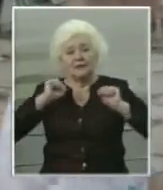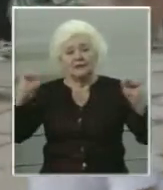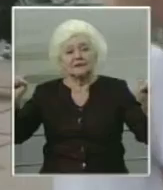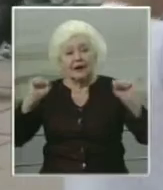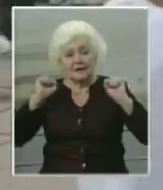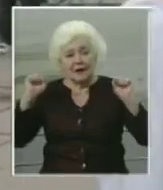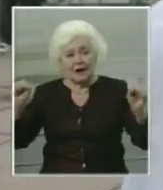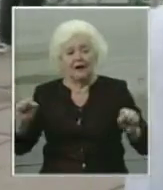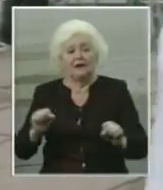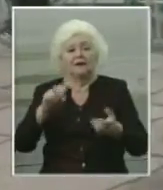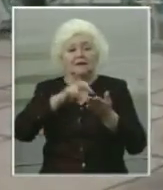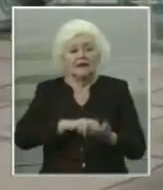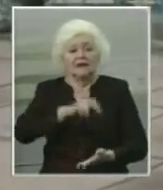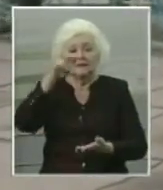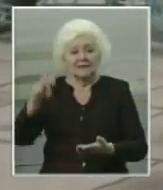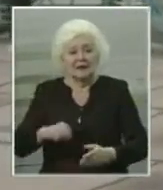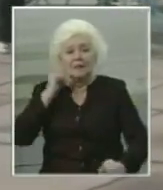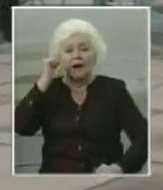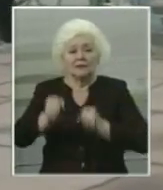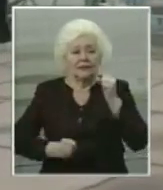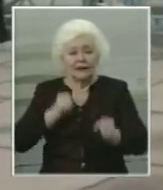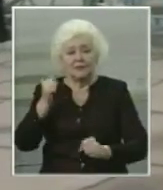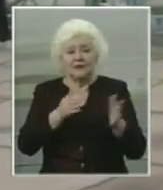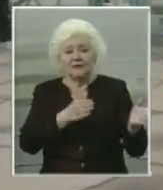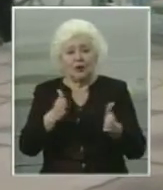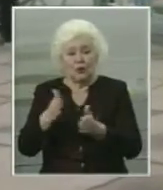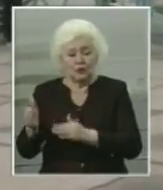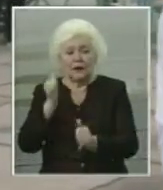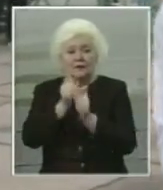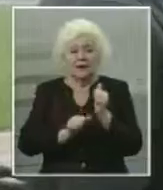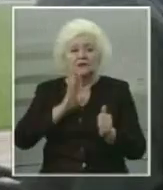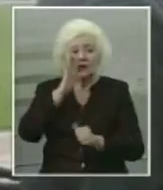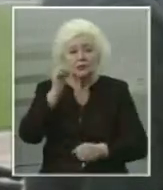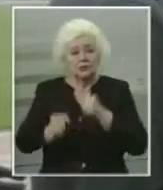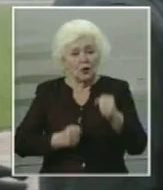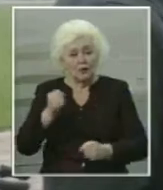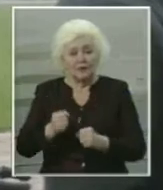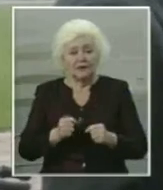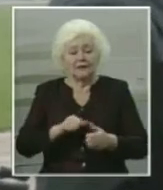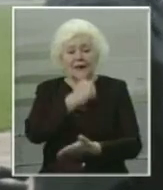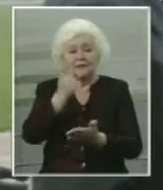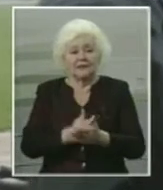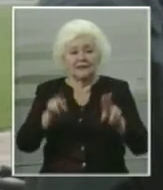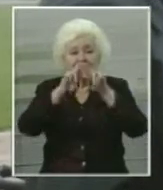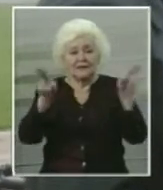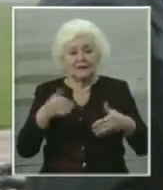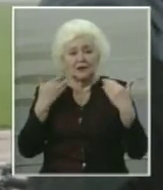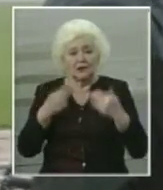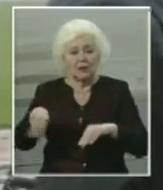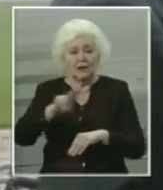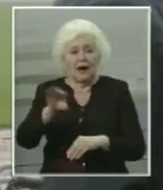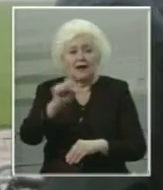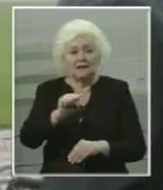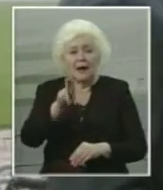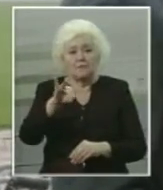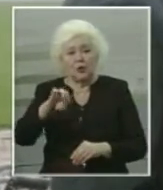зарядку, стрибали, бігали, готувалися, кожне утро бігали. Президент Федерації легкої атлетики Херсонської області